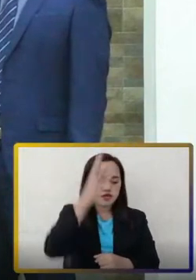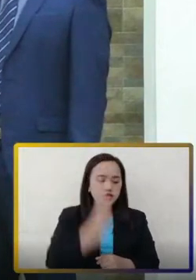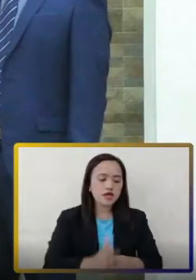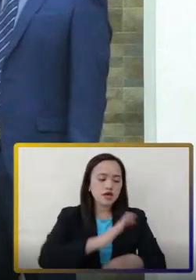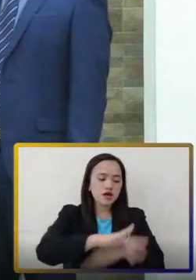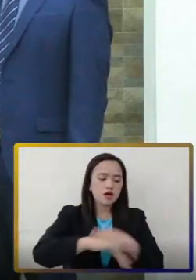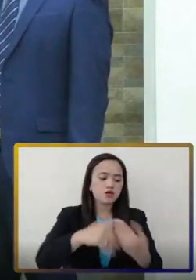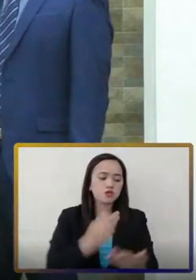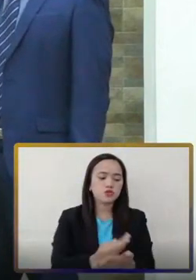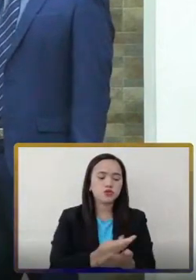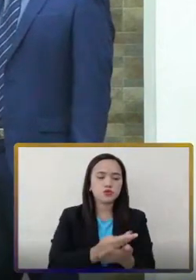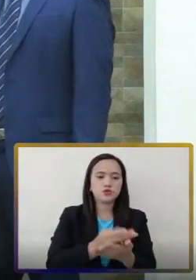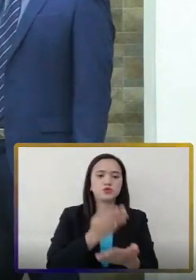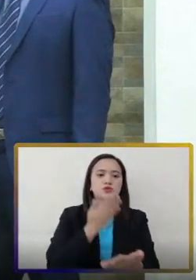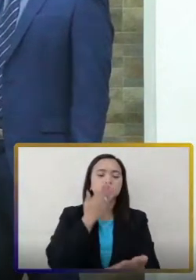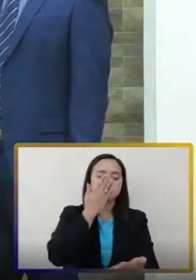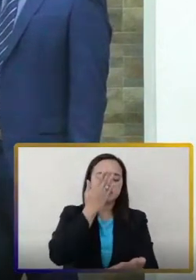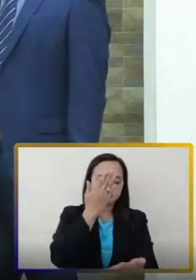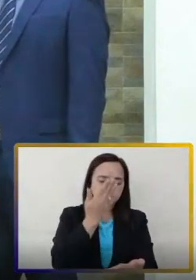mabuti ang